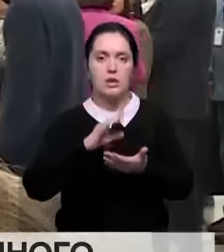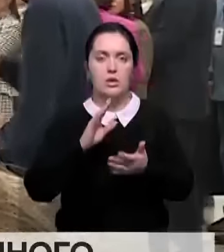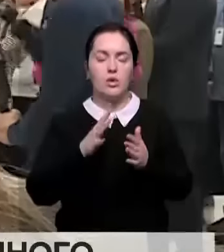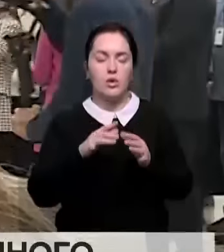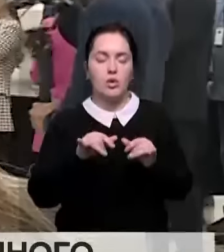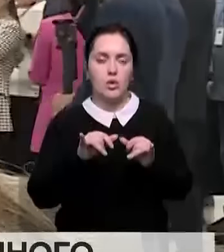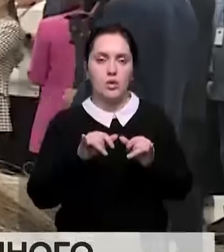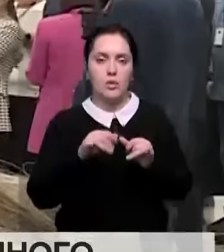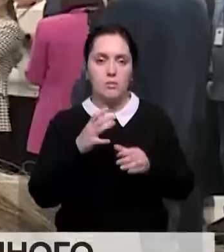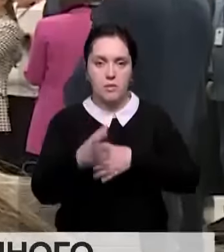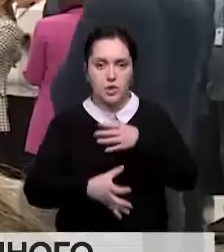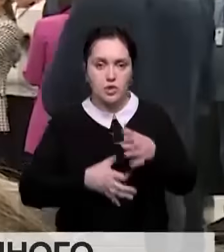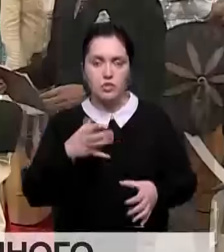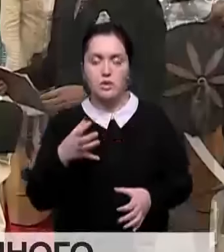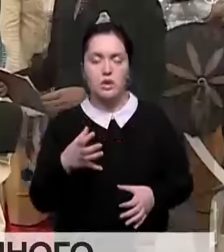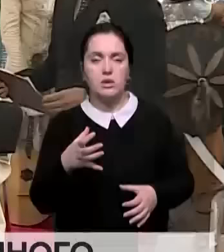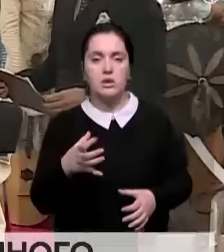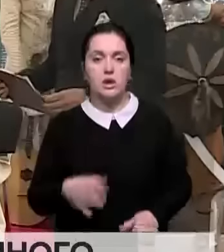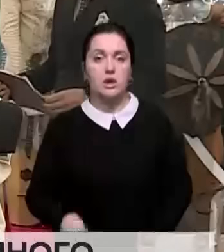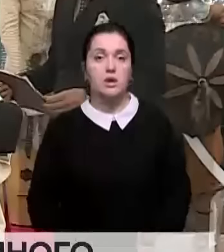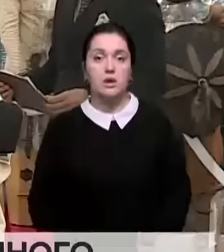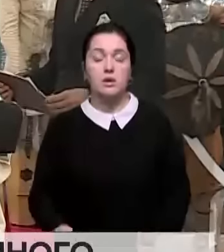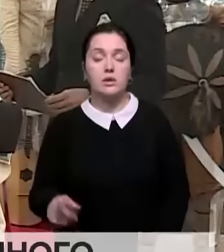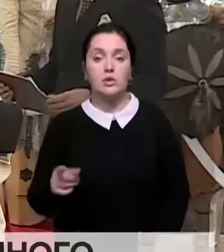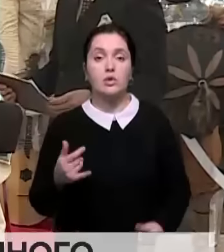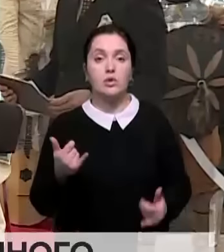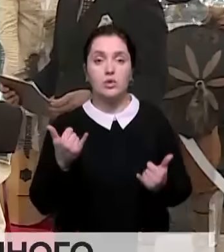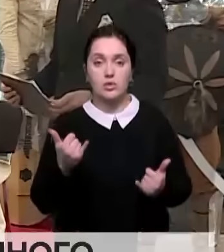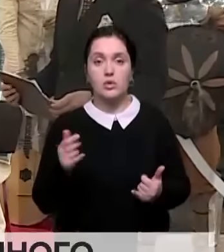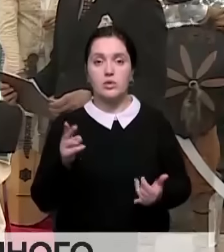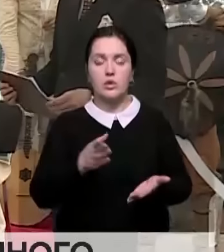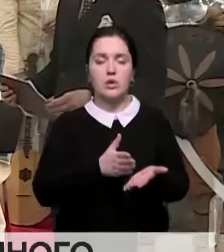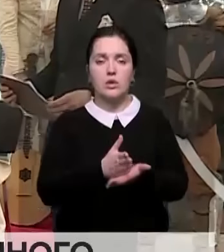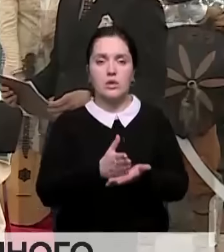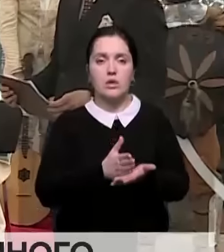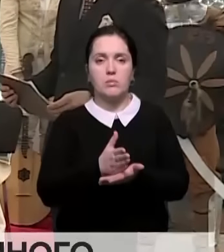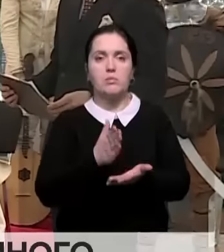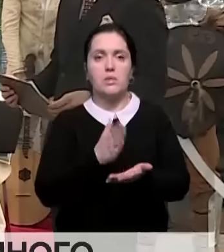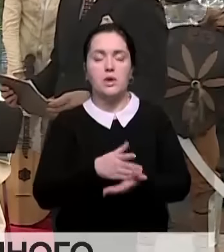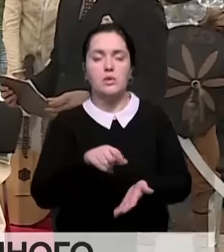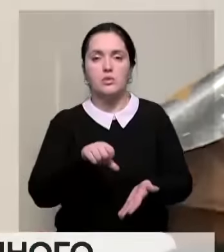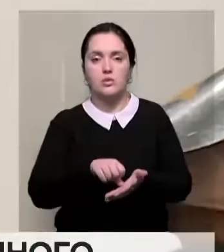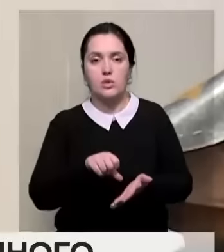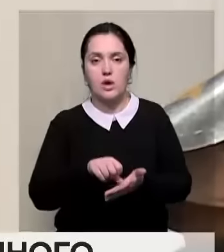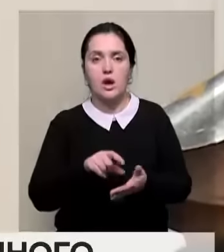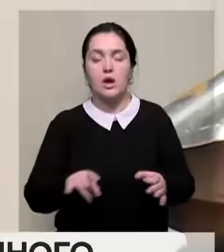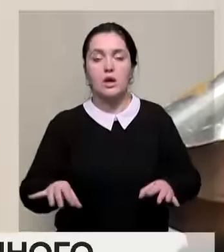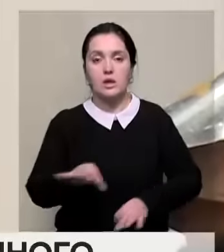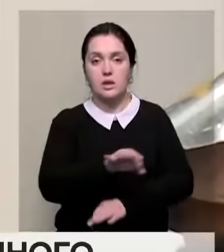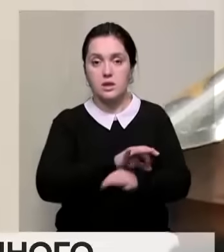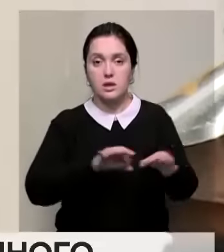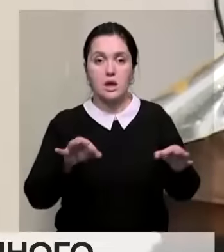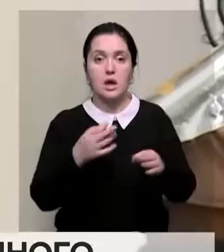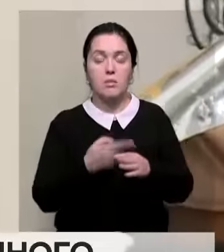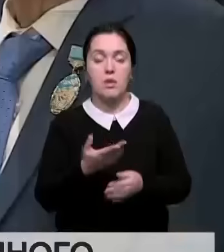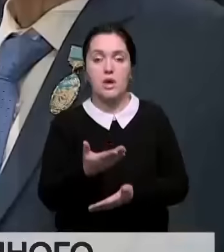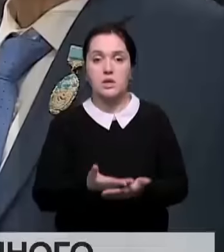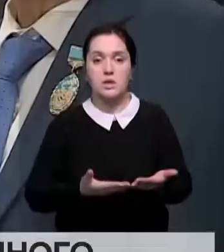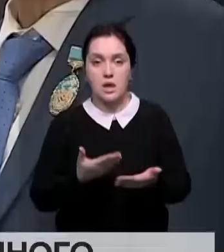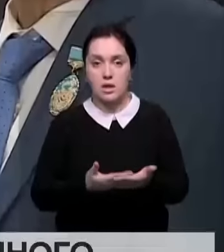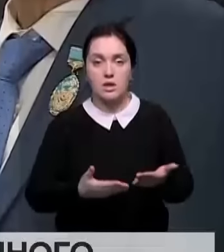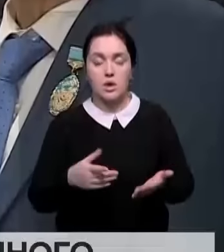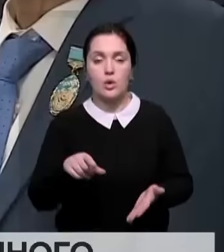рейсов международных, внутренних. Сегодня в центре внимания ветераны авиации, строительной отрасли и архитектуры. Только в Совете при воздушной